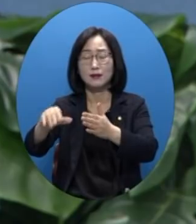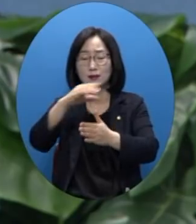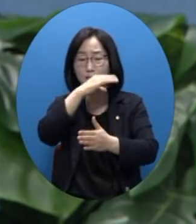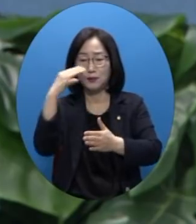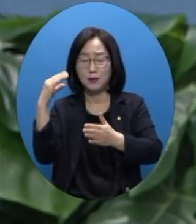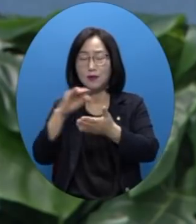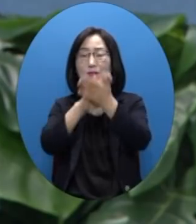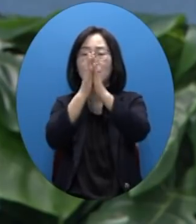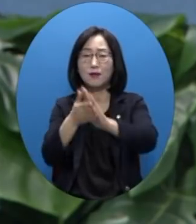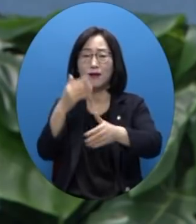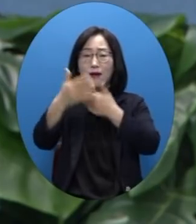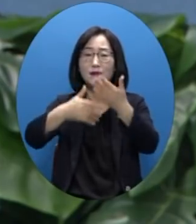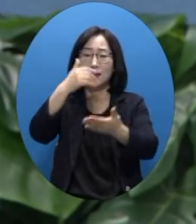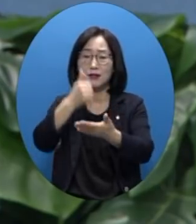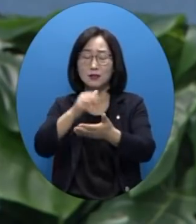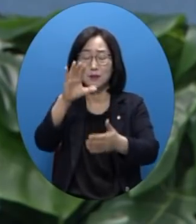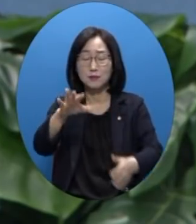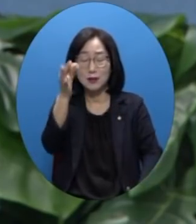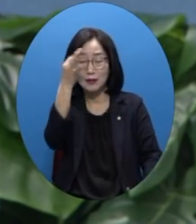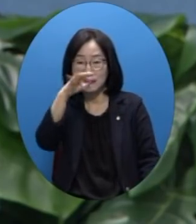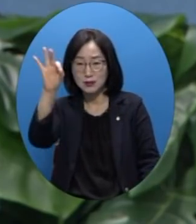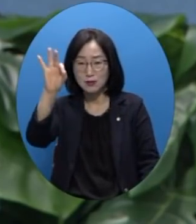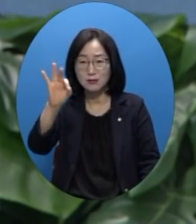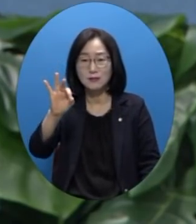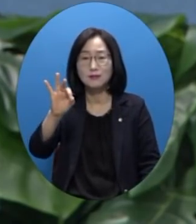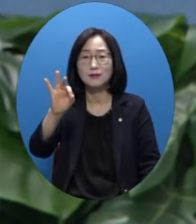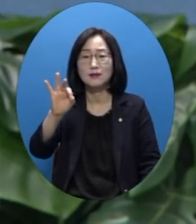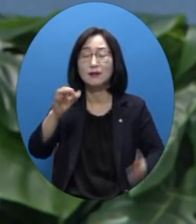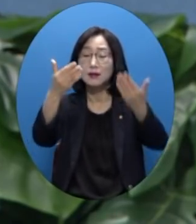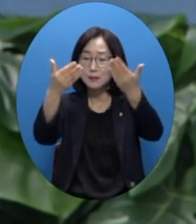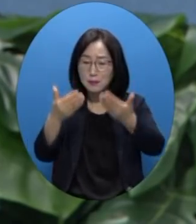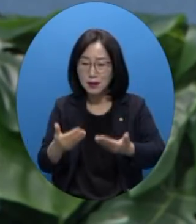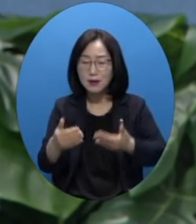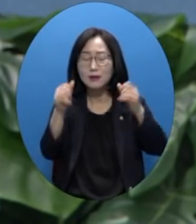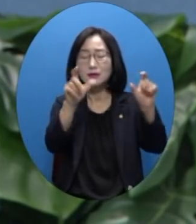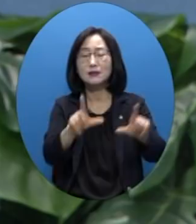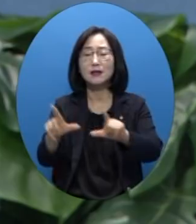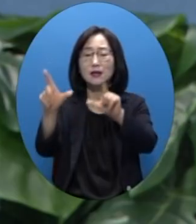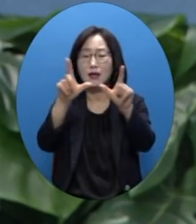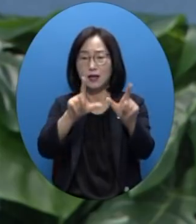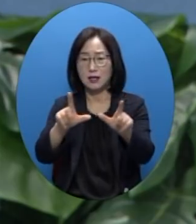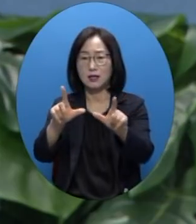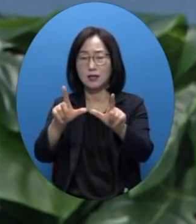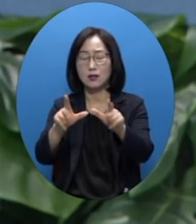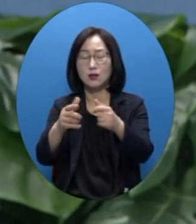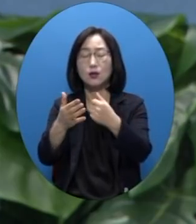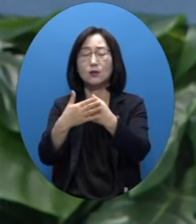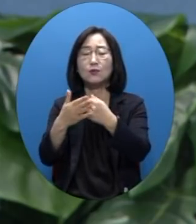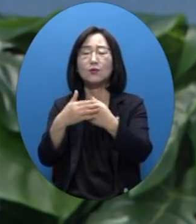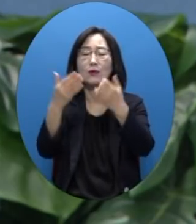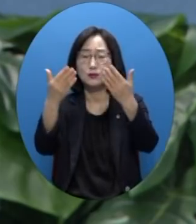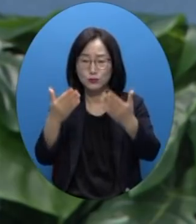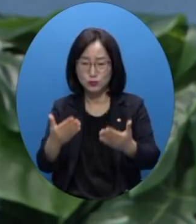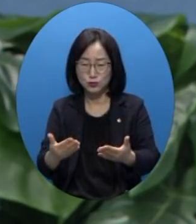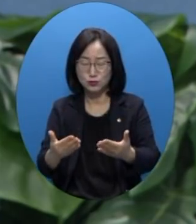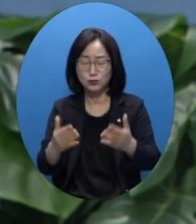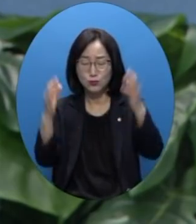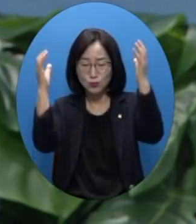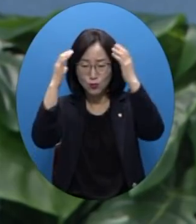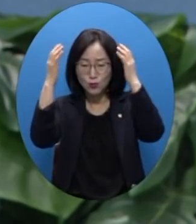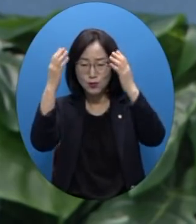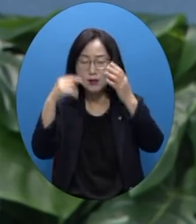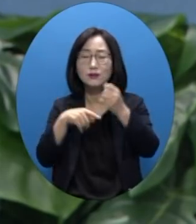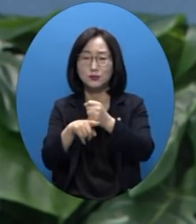올바르게 되어서 하나님 앞에 인정받는 삶을 살도록 고난의 풀물을 통과시키시는